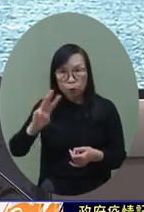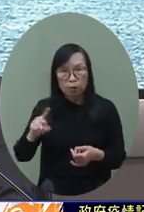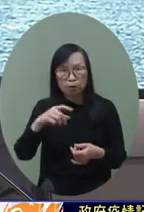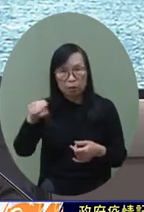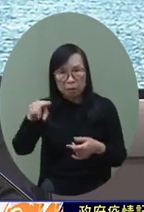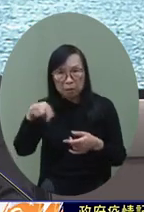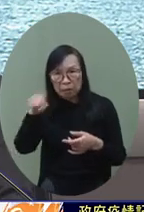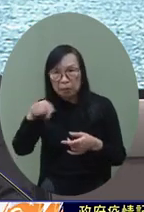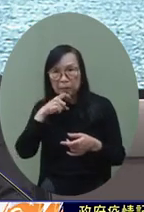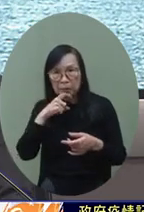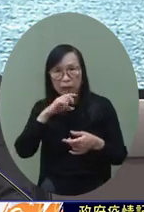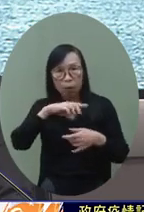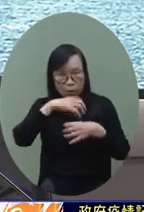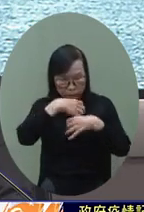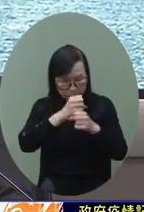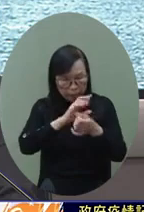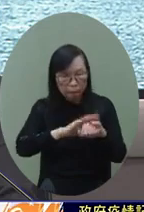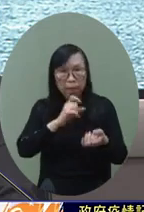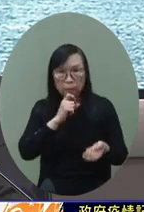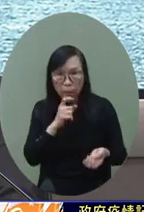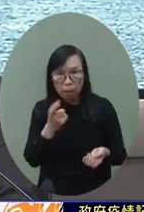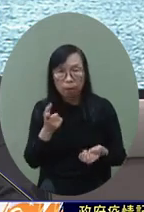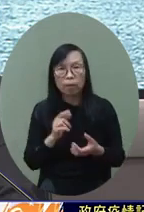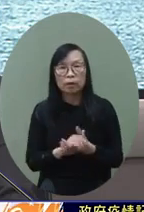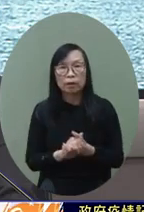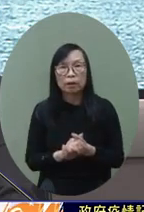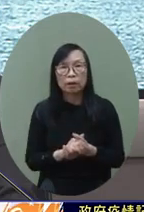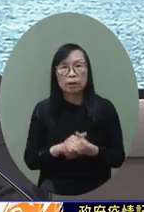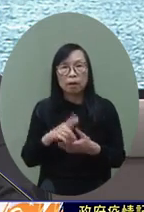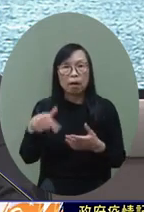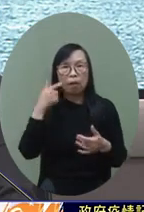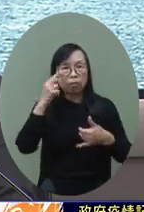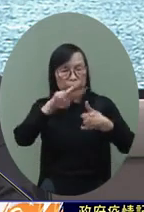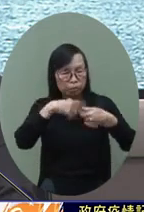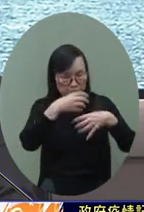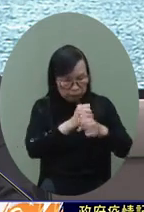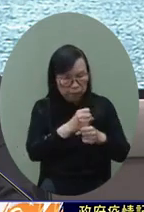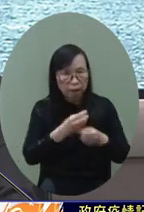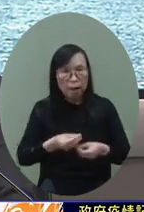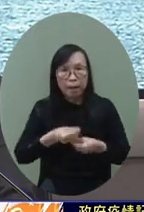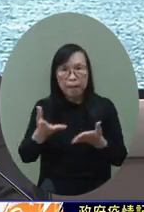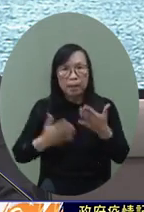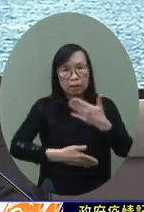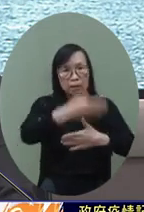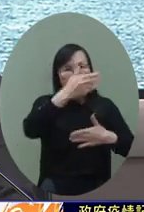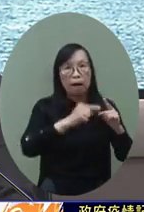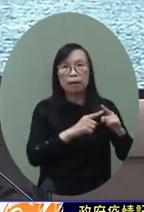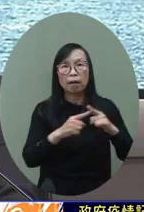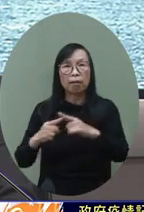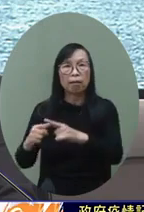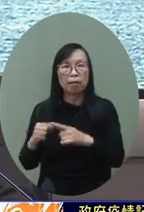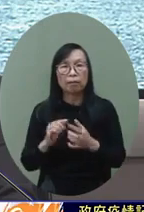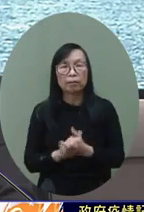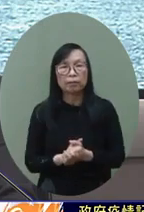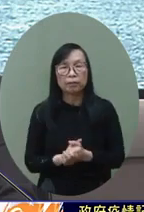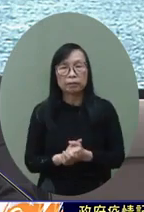啦，所以進行咗一輪嘅嗰個嘅強制檢測俾呢個大廈嘅住户嘅。咁